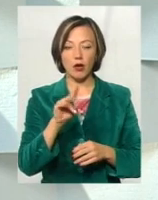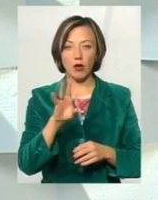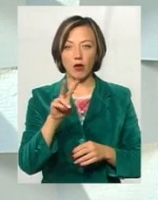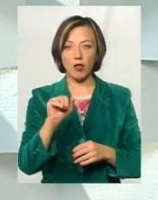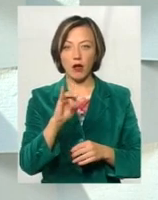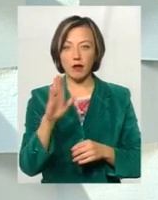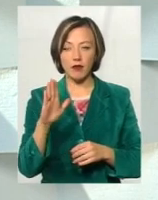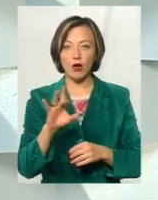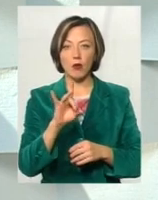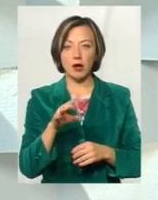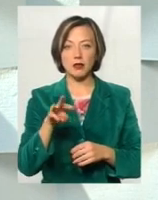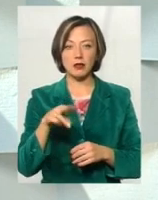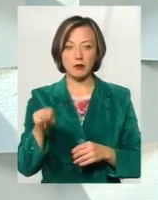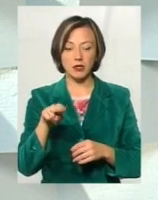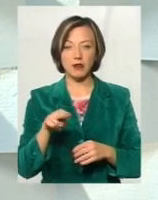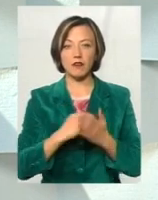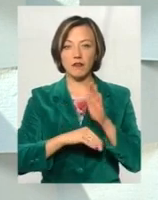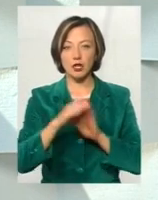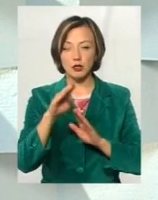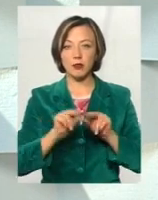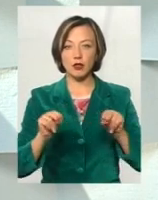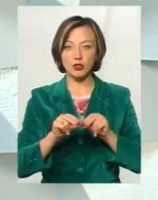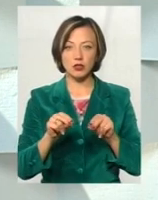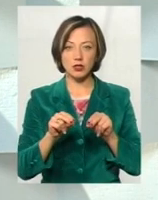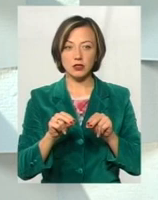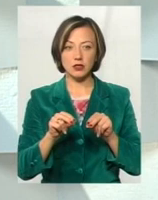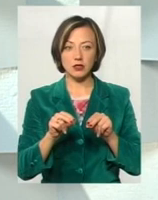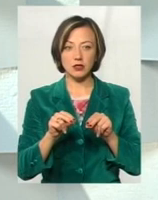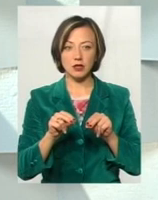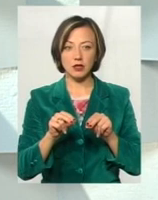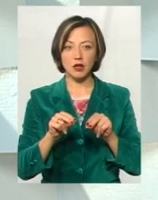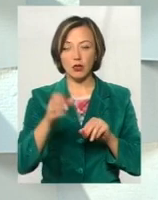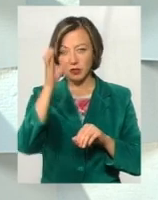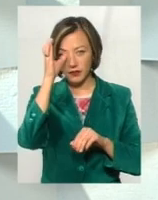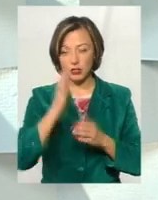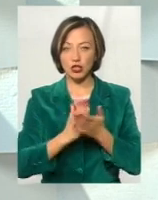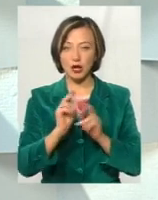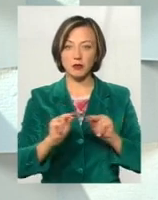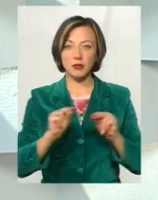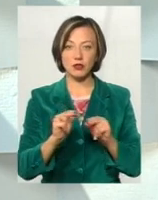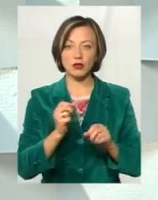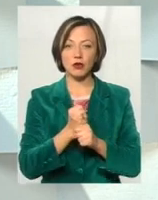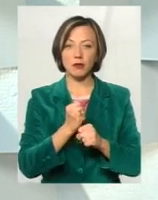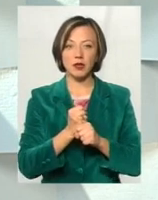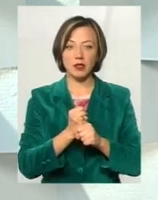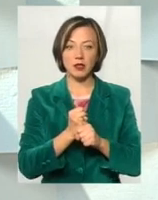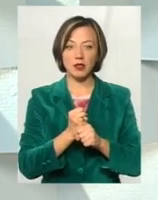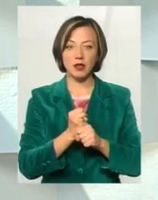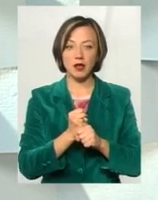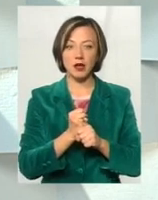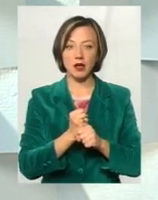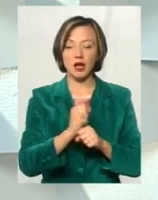Роман Дмитрович. Вища педагогічна освіта, стаж педагогічної роботи 1 рік 10 місяців. Державної служби 1 рік 11